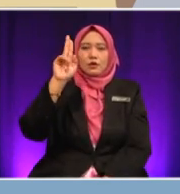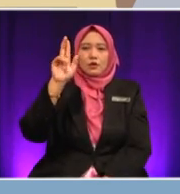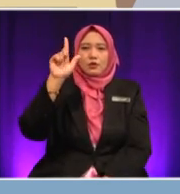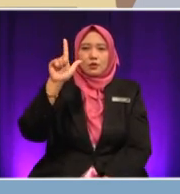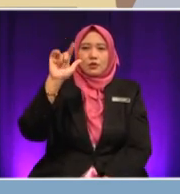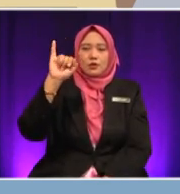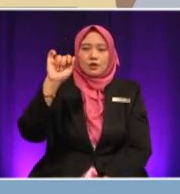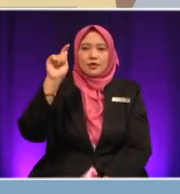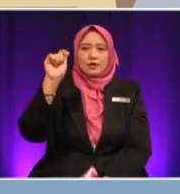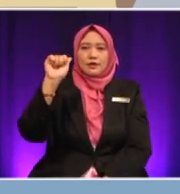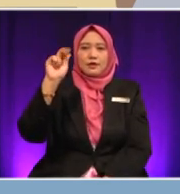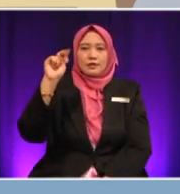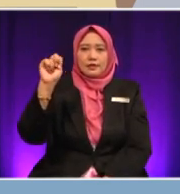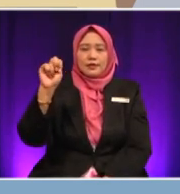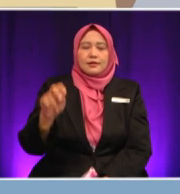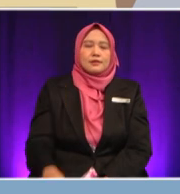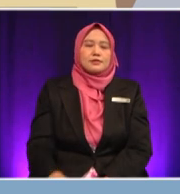Ayah Sule